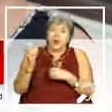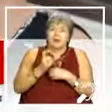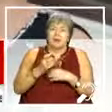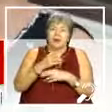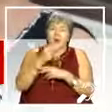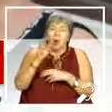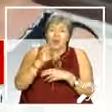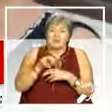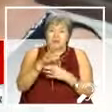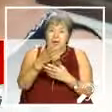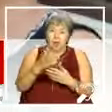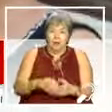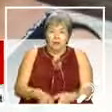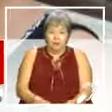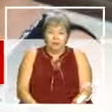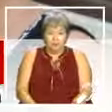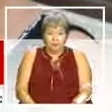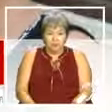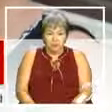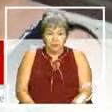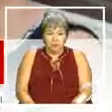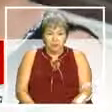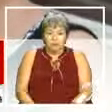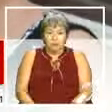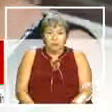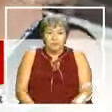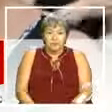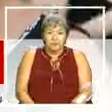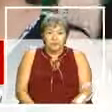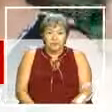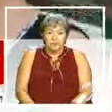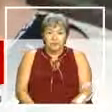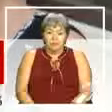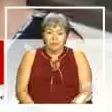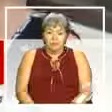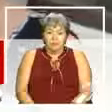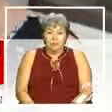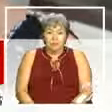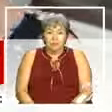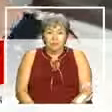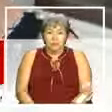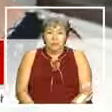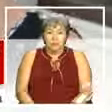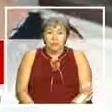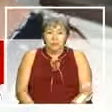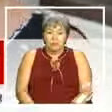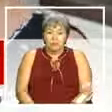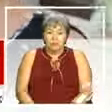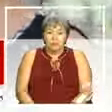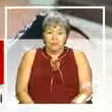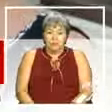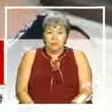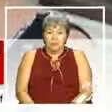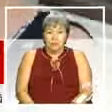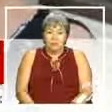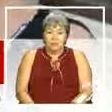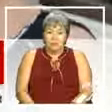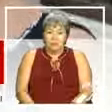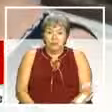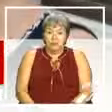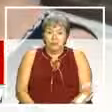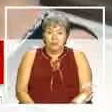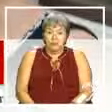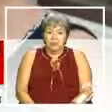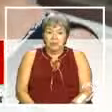We expected maybe 30, maximum 30. Maximum, yeah. But we're surprised since yesterday 35, today